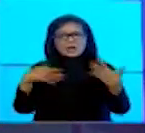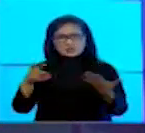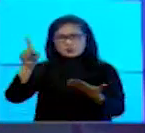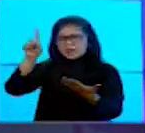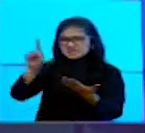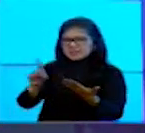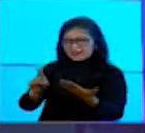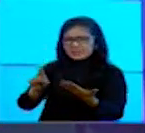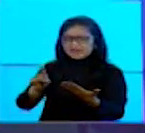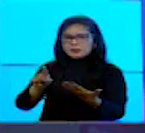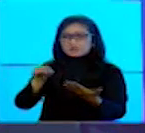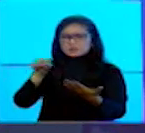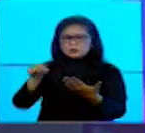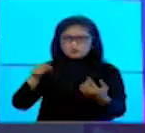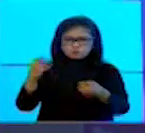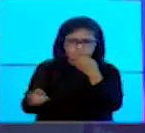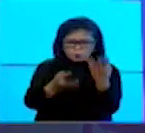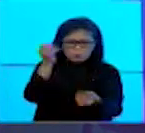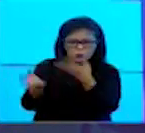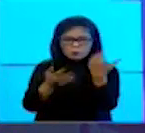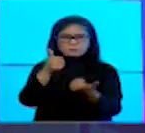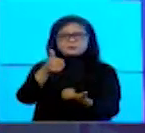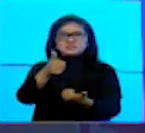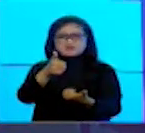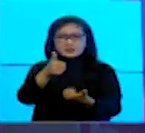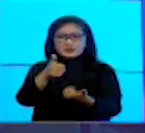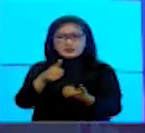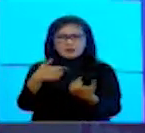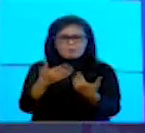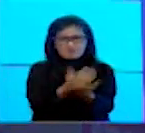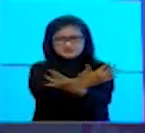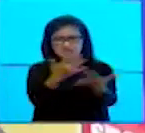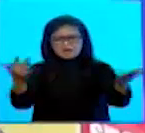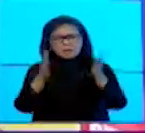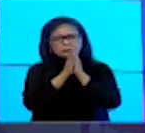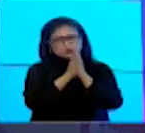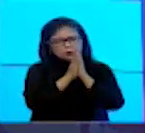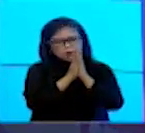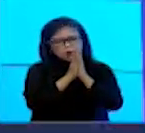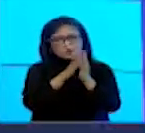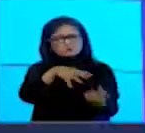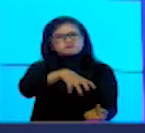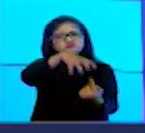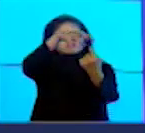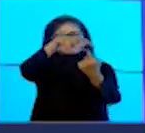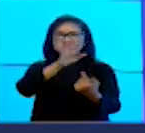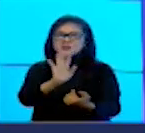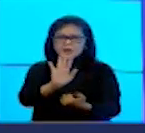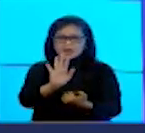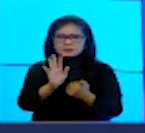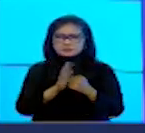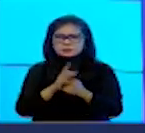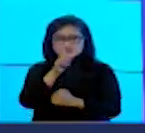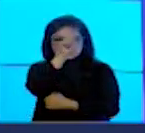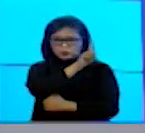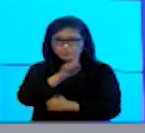bisa mengakibatkan kebakaran. Untuk itu, kepada seluruh masyarakat, jangan menerbangkan balon udara. Selama sepekan, lebih